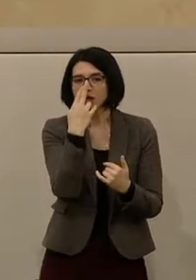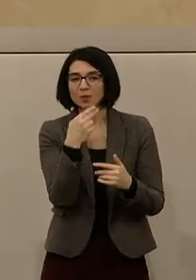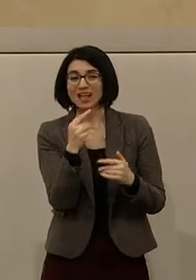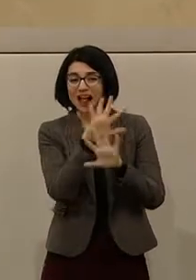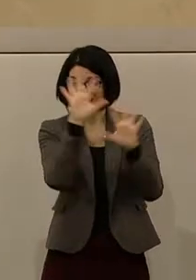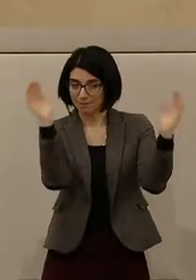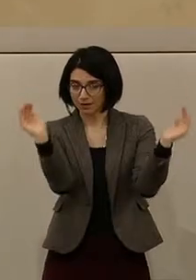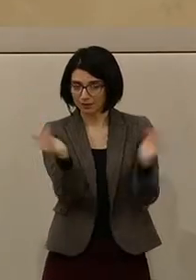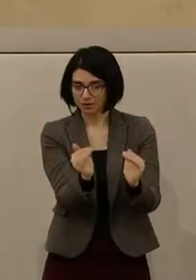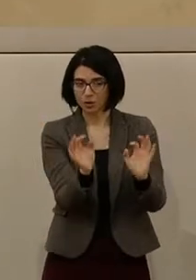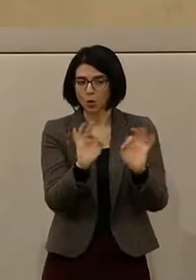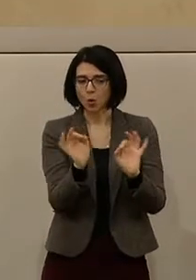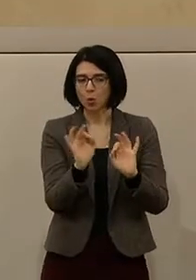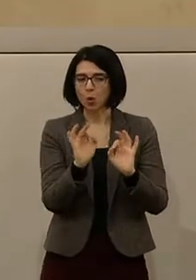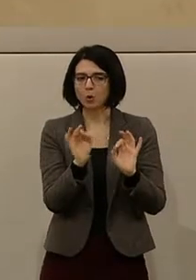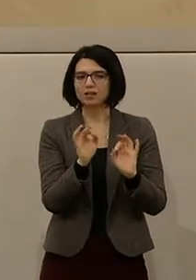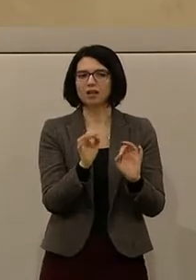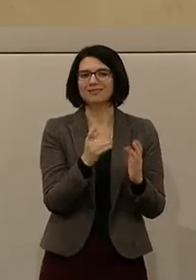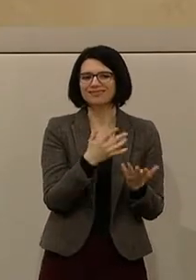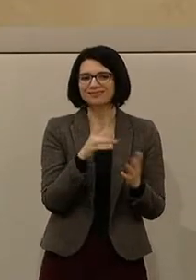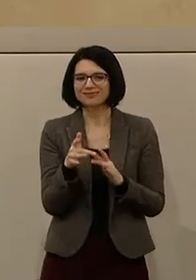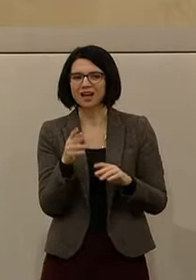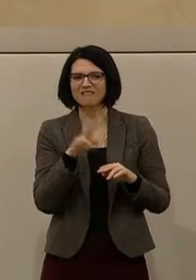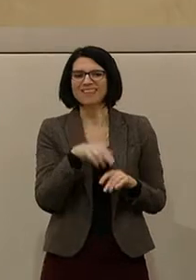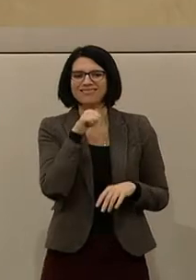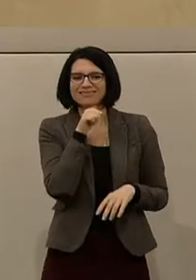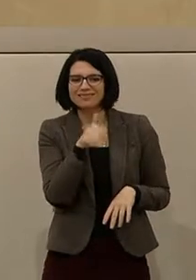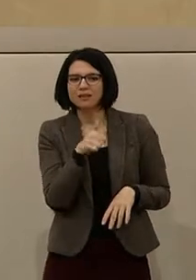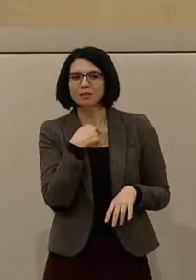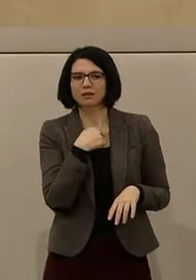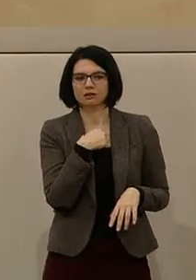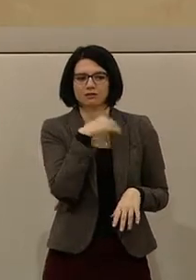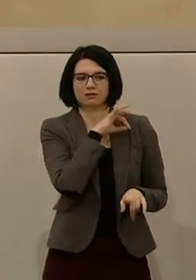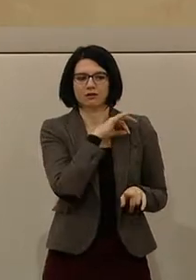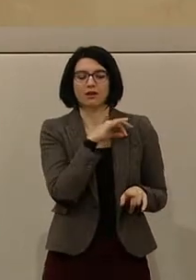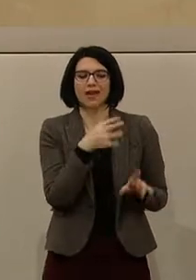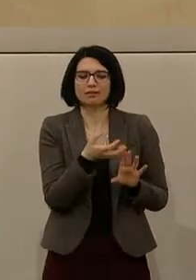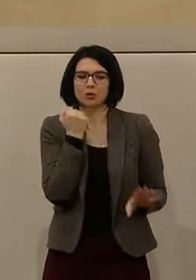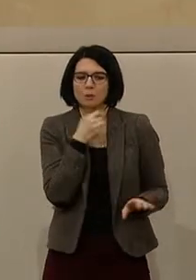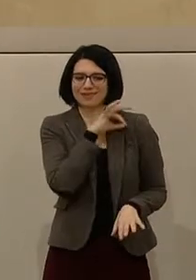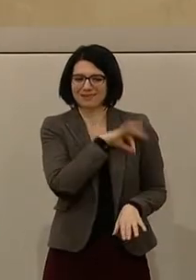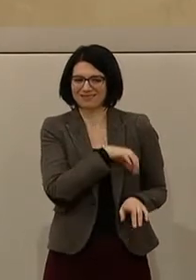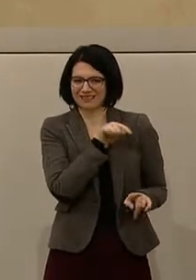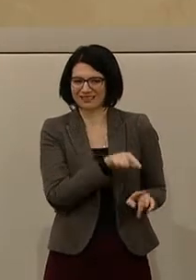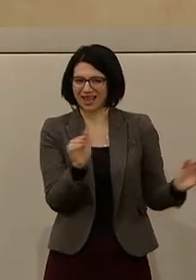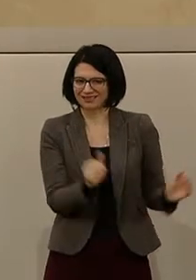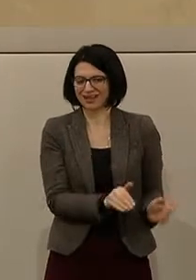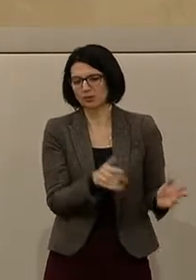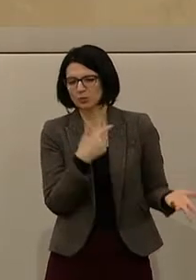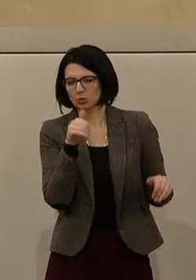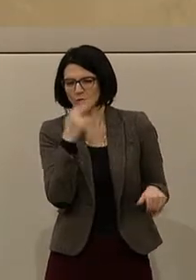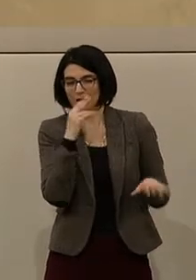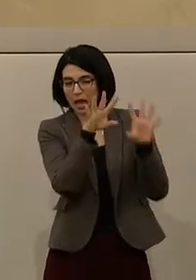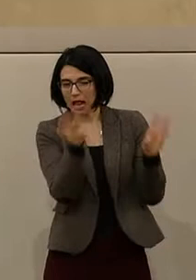oder eben eine deutlichere Senkung für die nicht entnommenen Gewinne. Ich meine, für die Entnahmen wäre natürlich die generelle Senkung